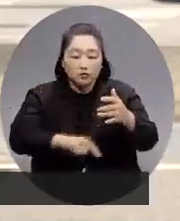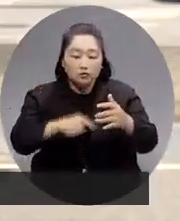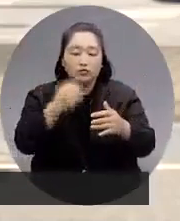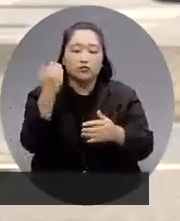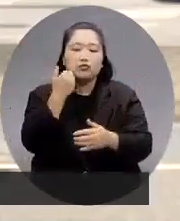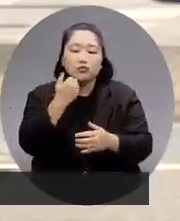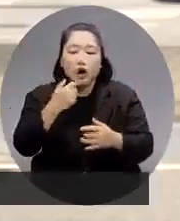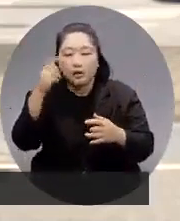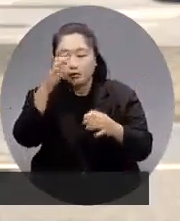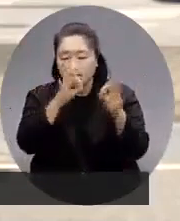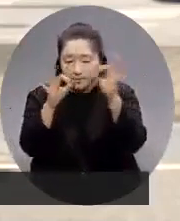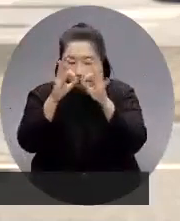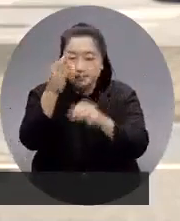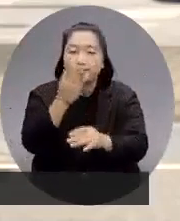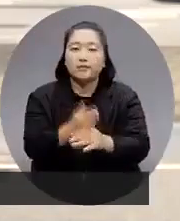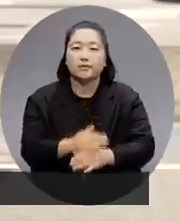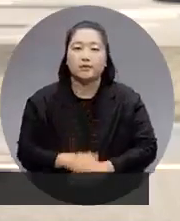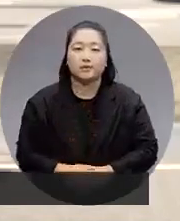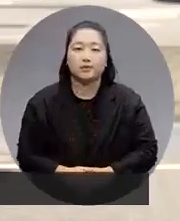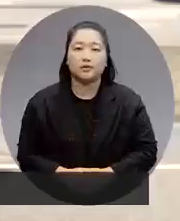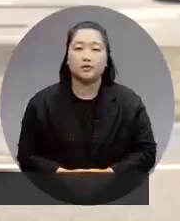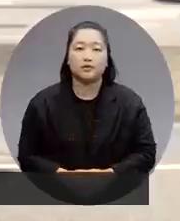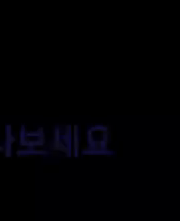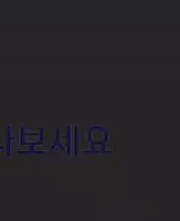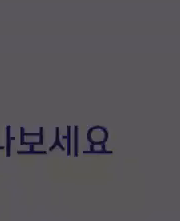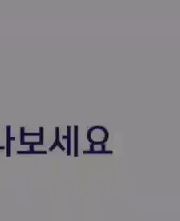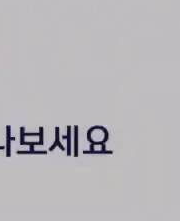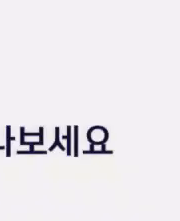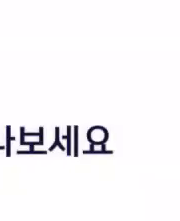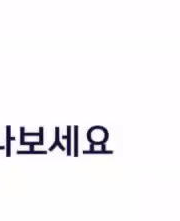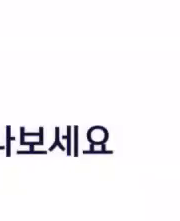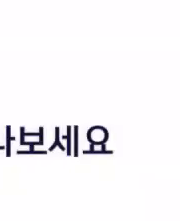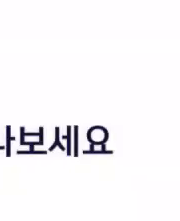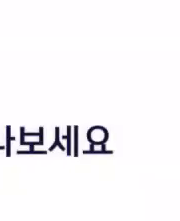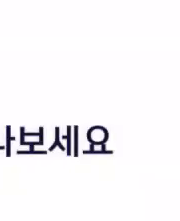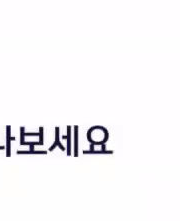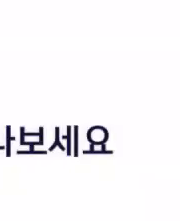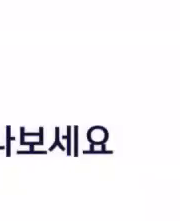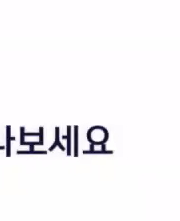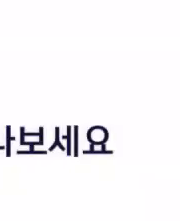있습니다 mbc 뉴스 김 줍니다 5